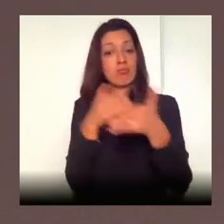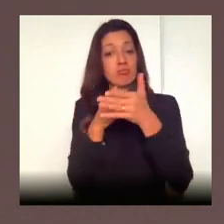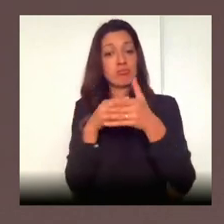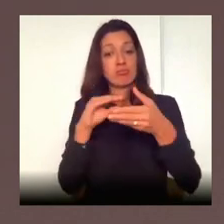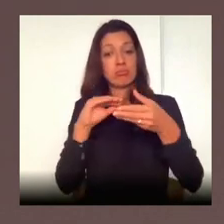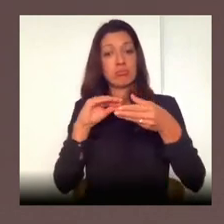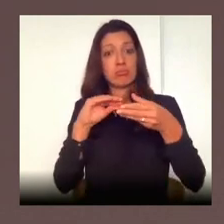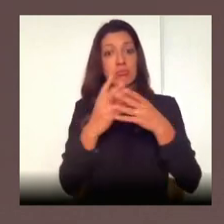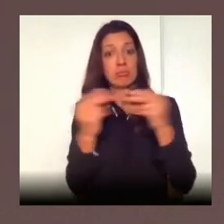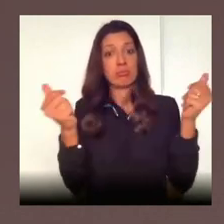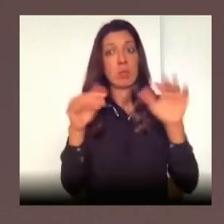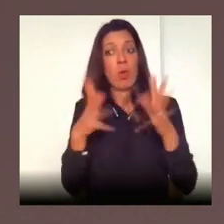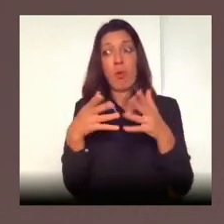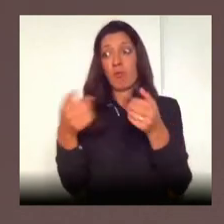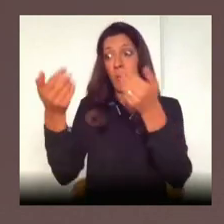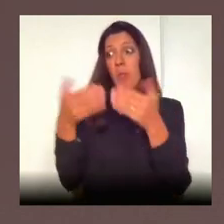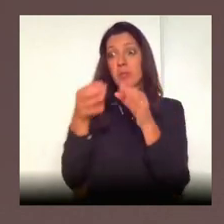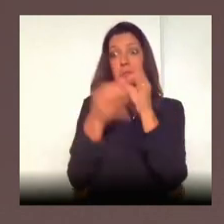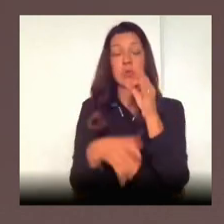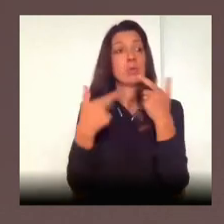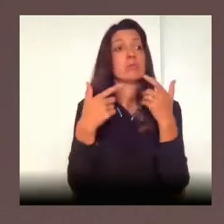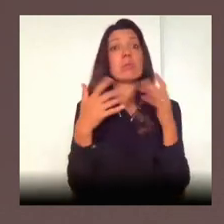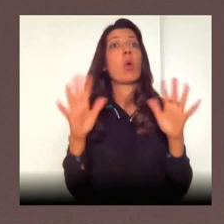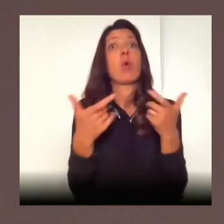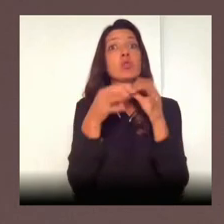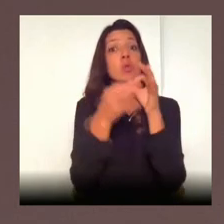solutions. Les solutions, ça va être l'accessibilité,